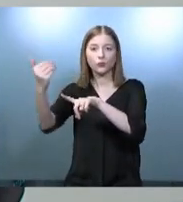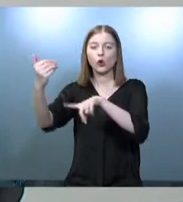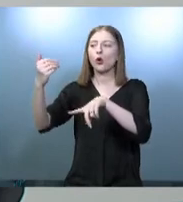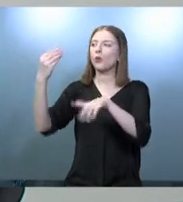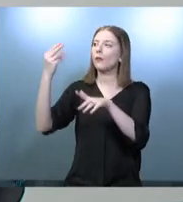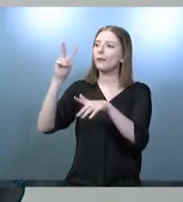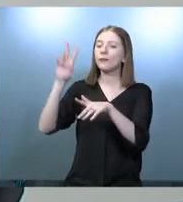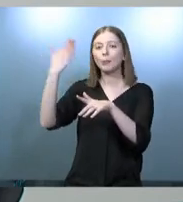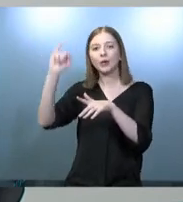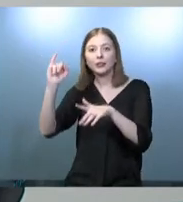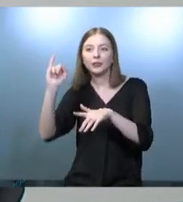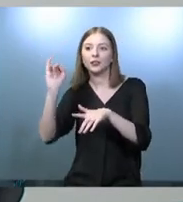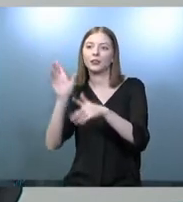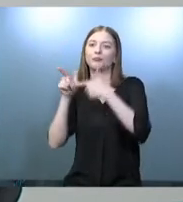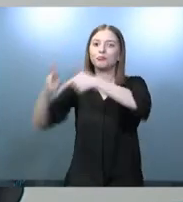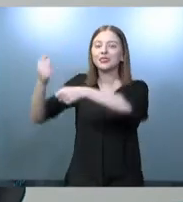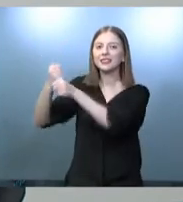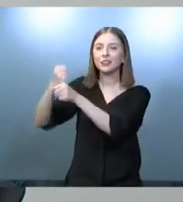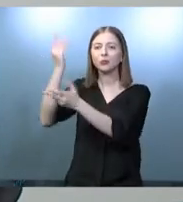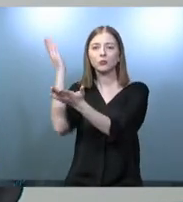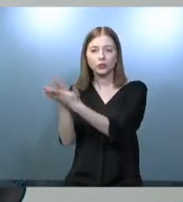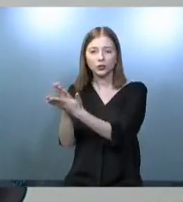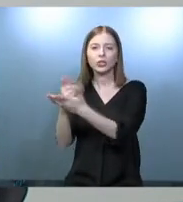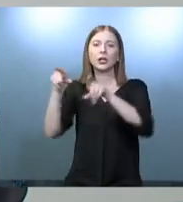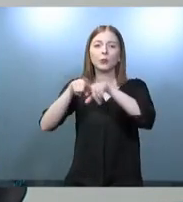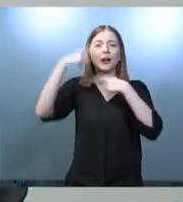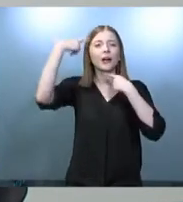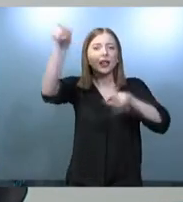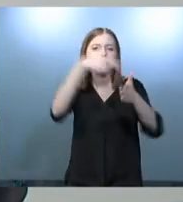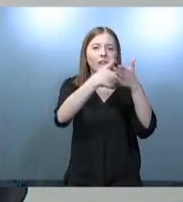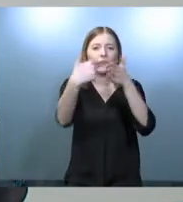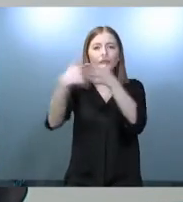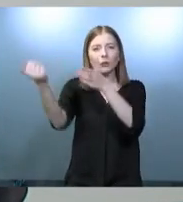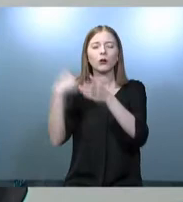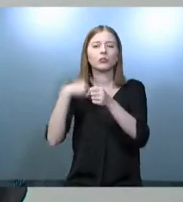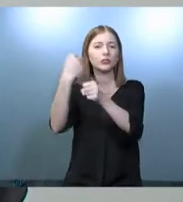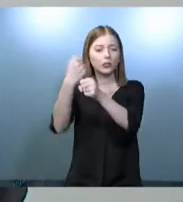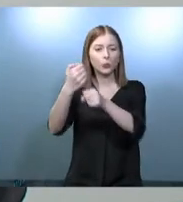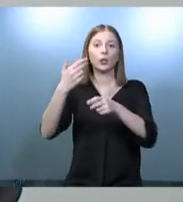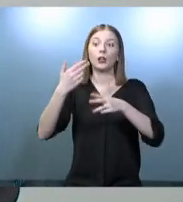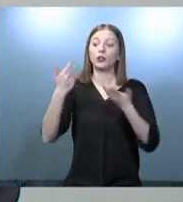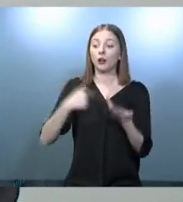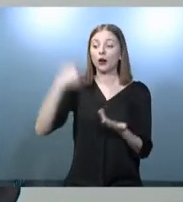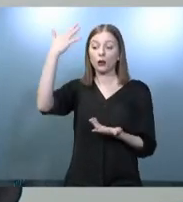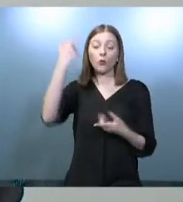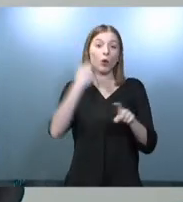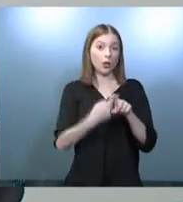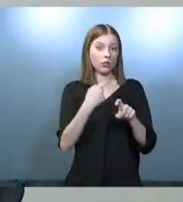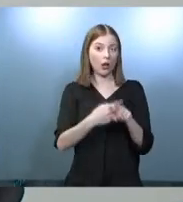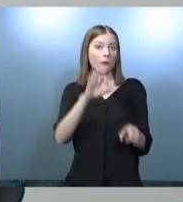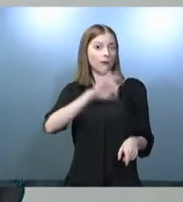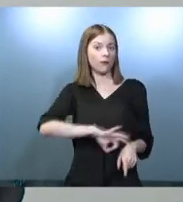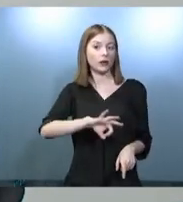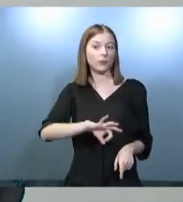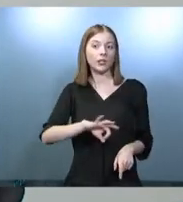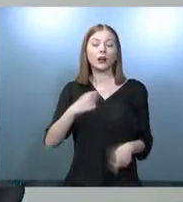įvairiose verslo įmonėse ir įstaigose, tikrai duos naudos Kėdainiams. Tad siūlau balsuoti už